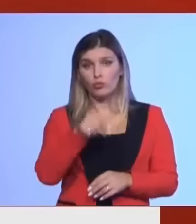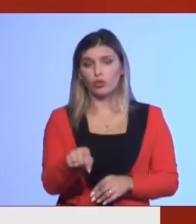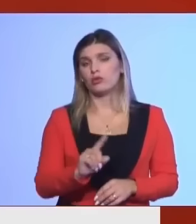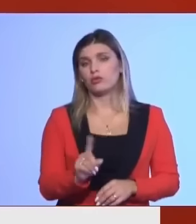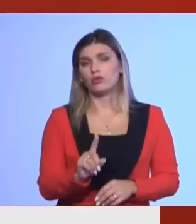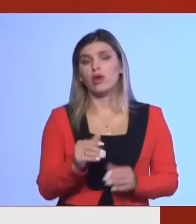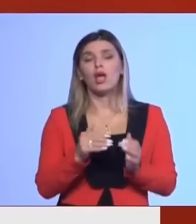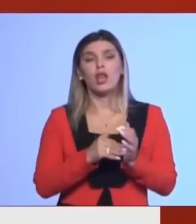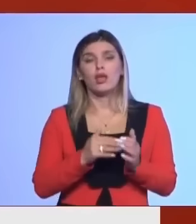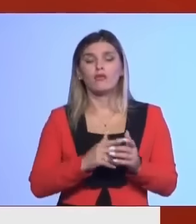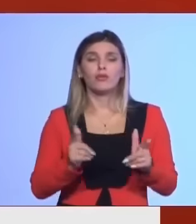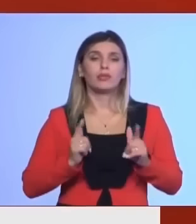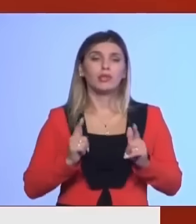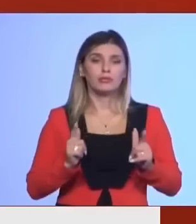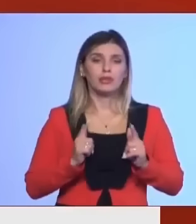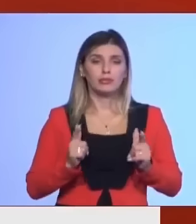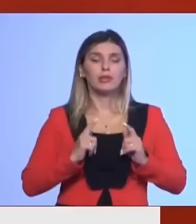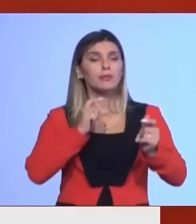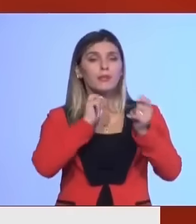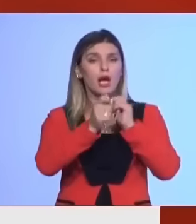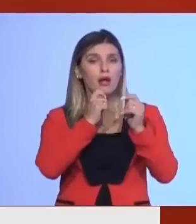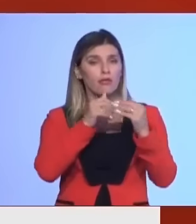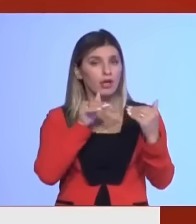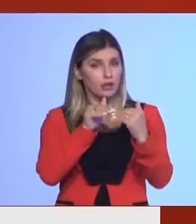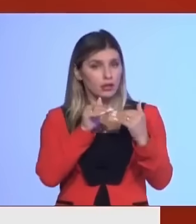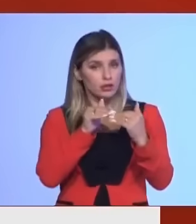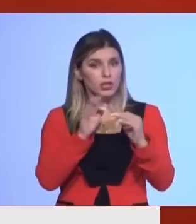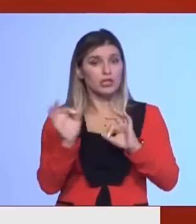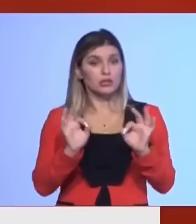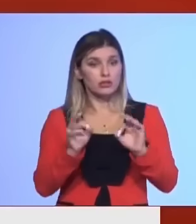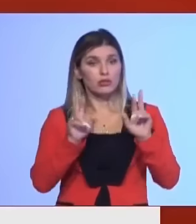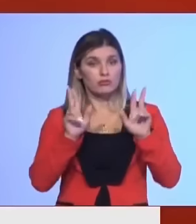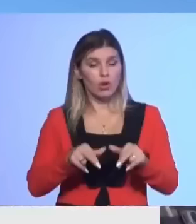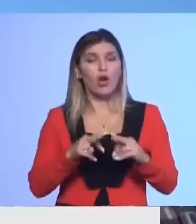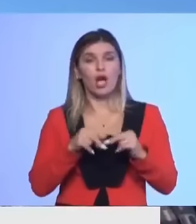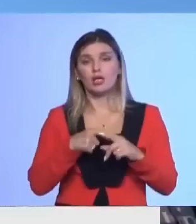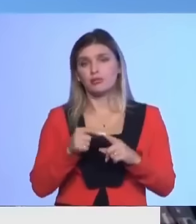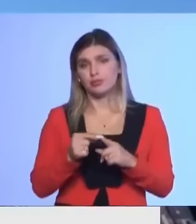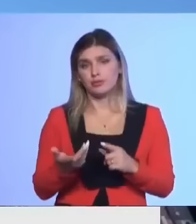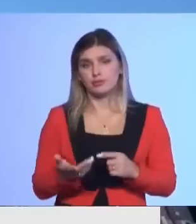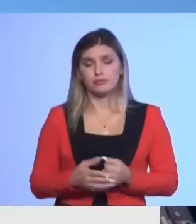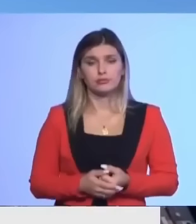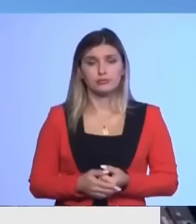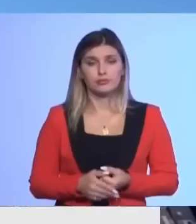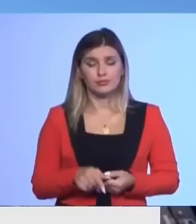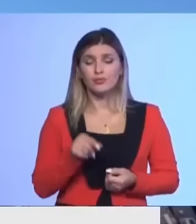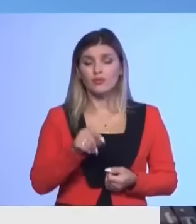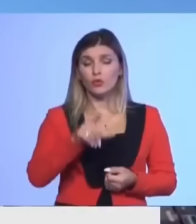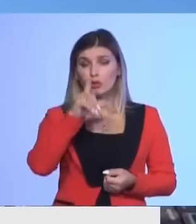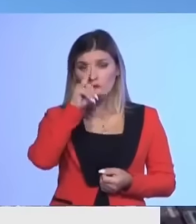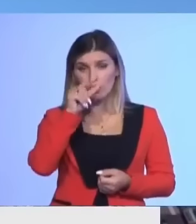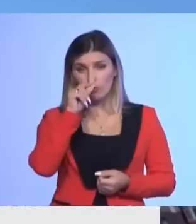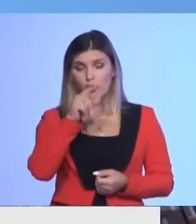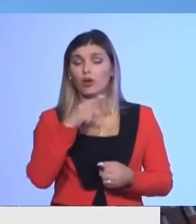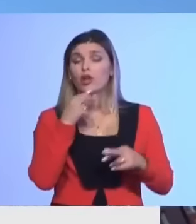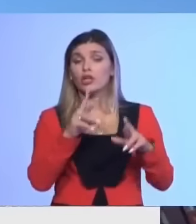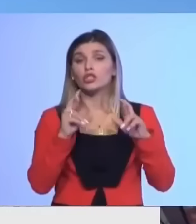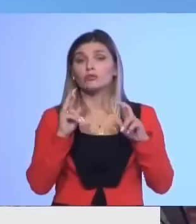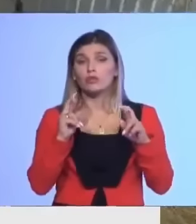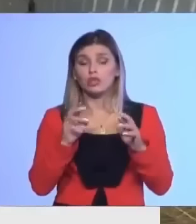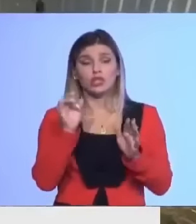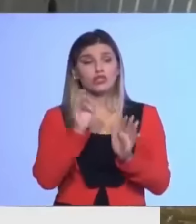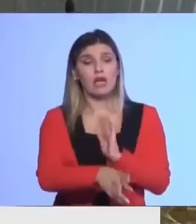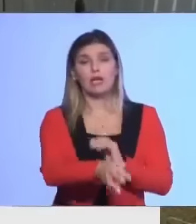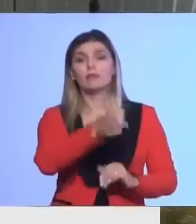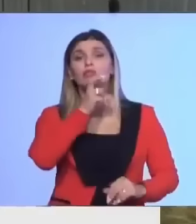sigurisht duhet një marveshja apo një sigurim prej AKP-s për to. Në komunë shpresojnë që shumë shpejt të marrin përgjigje